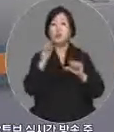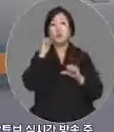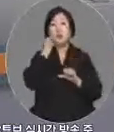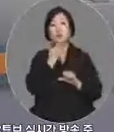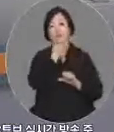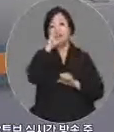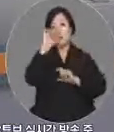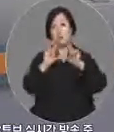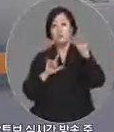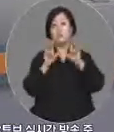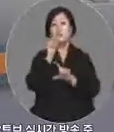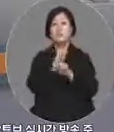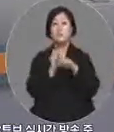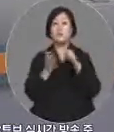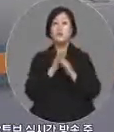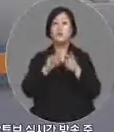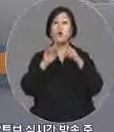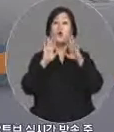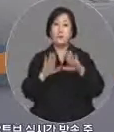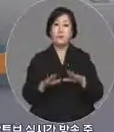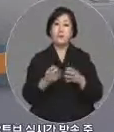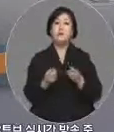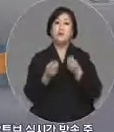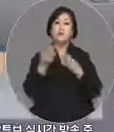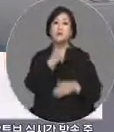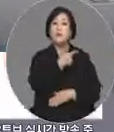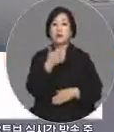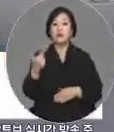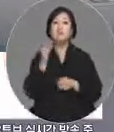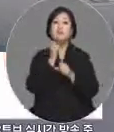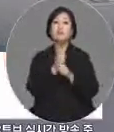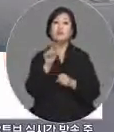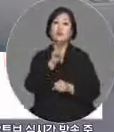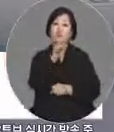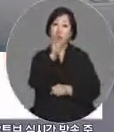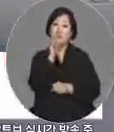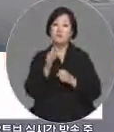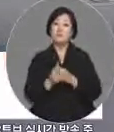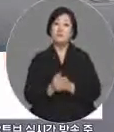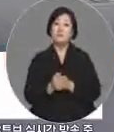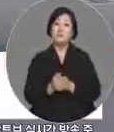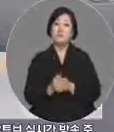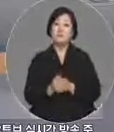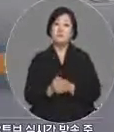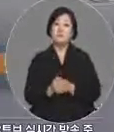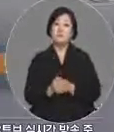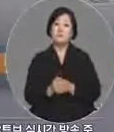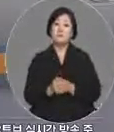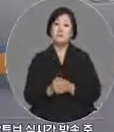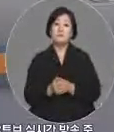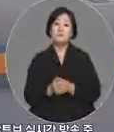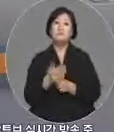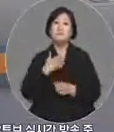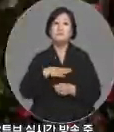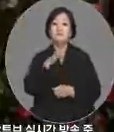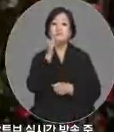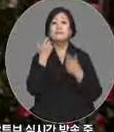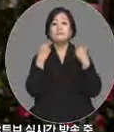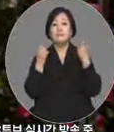않은가라는 생각도 해보고요. 예. 자, 이번 축제 가장 큰 특징이라고 할 수 있는 게 어떤 게 있을까요? 예, 잘